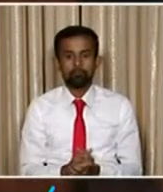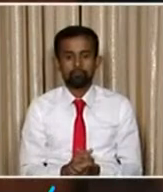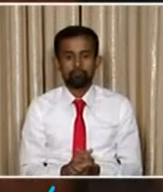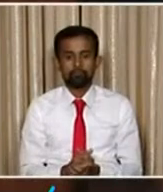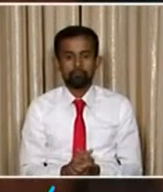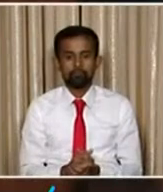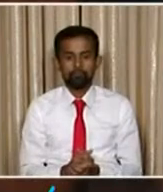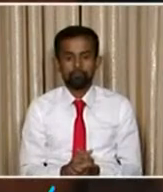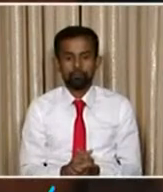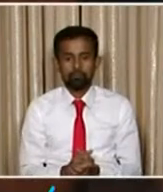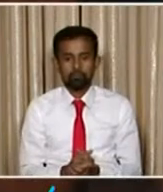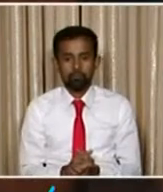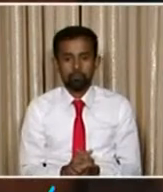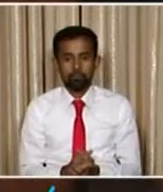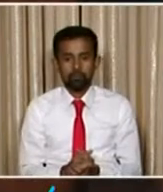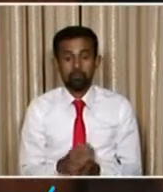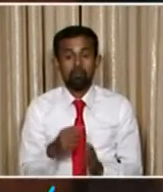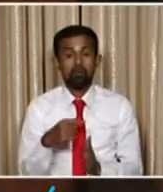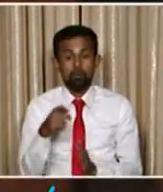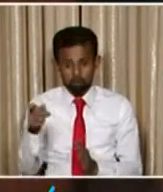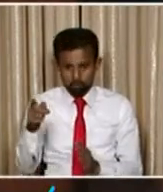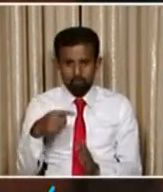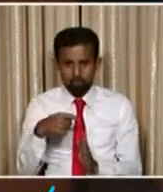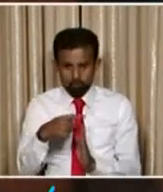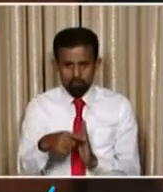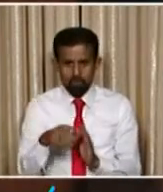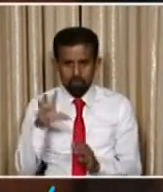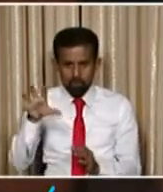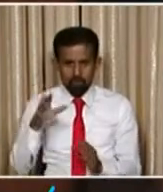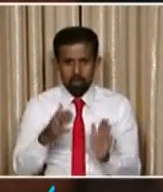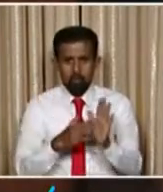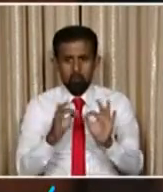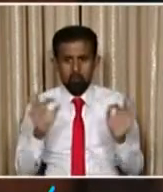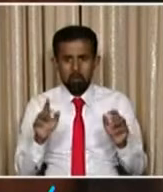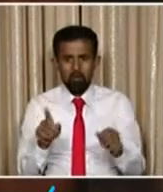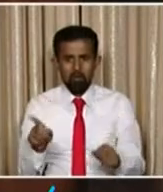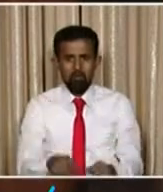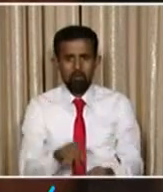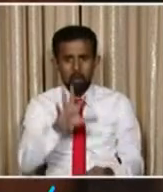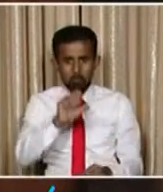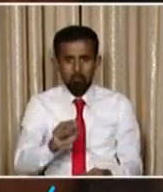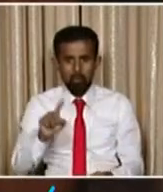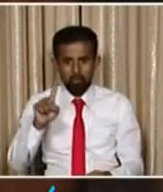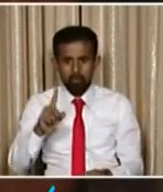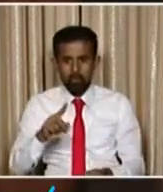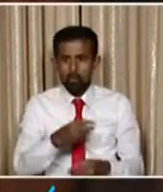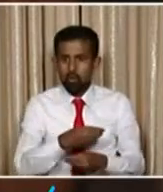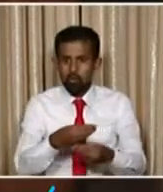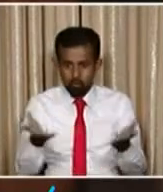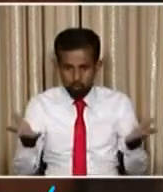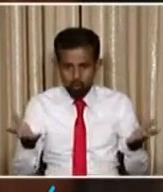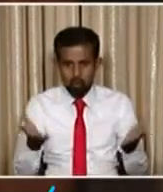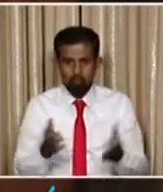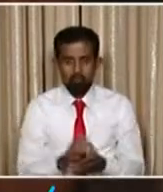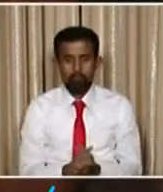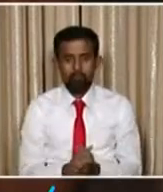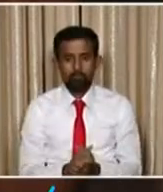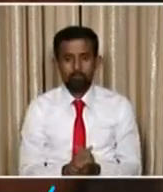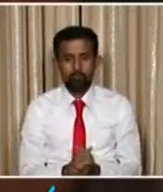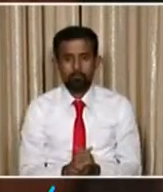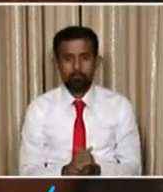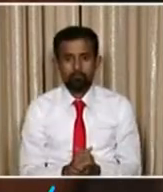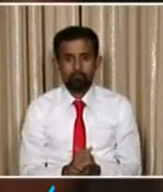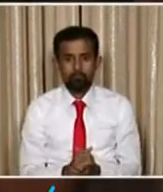for 5001 days the president doesn't I hear he doesn't want to have an international investigation. ඔබතුමා ගිහිල්ලා මේ do you think I'm a second class